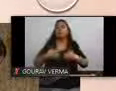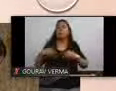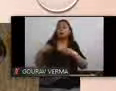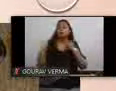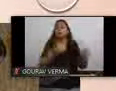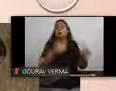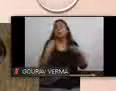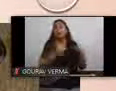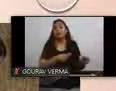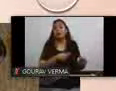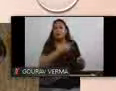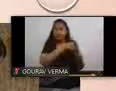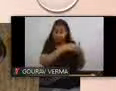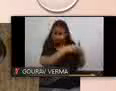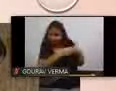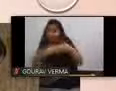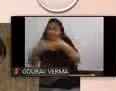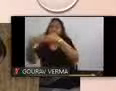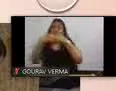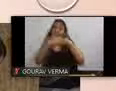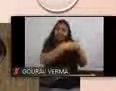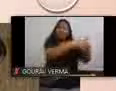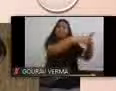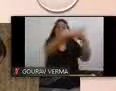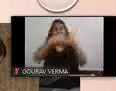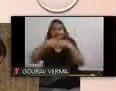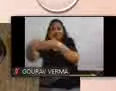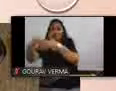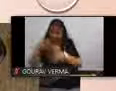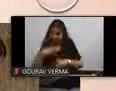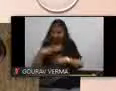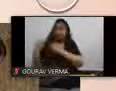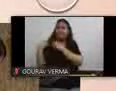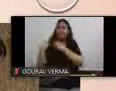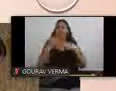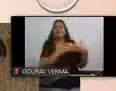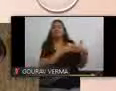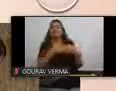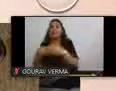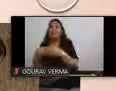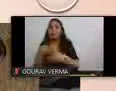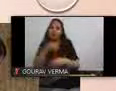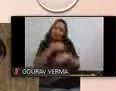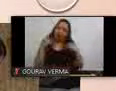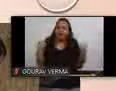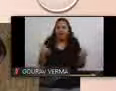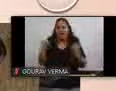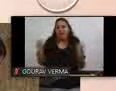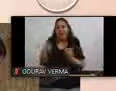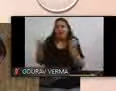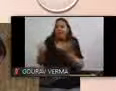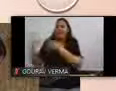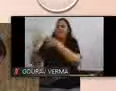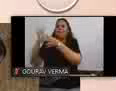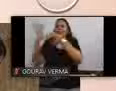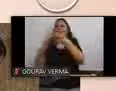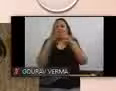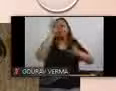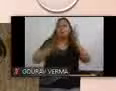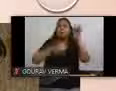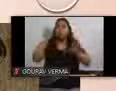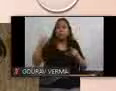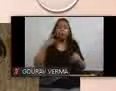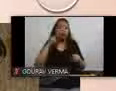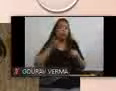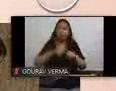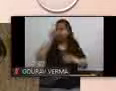only they will make an effort to connect with the world. Dunya se nata jodenge, tabhi to kuch